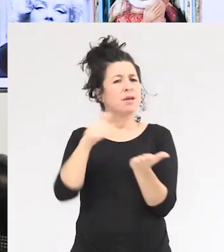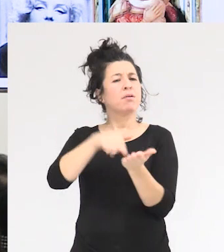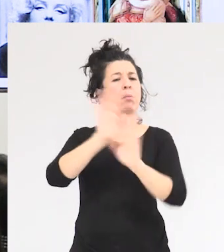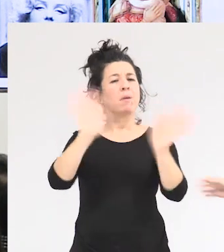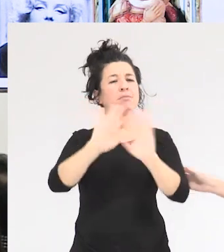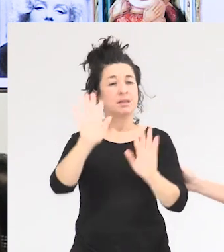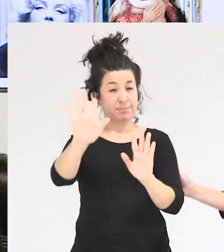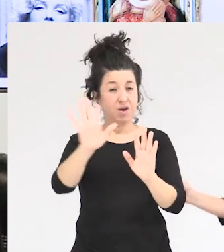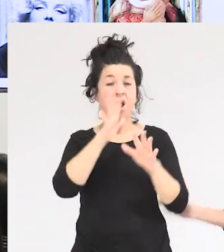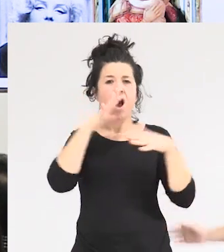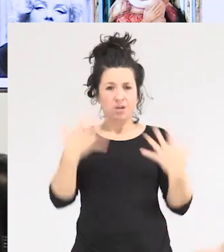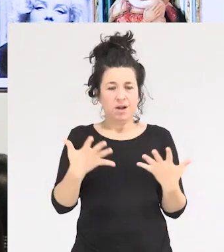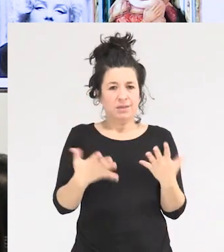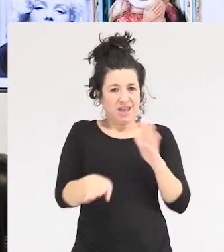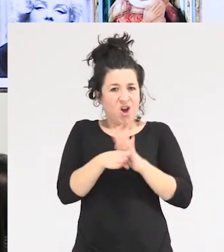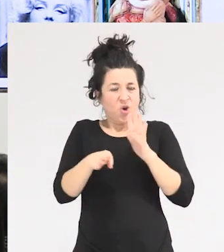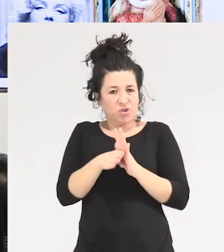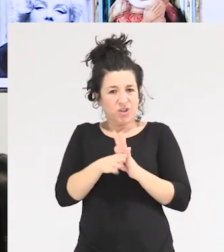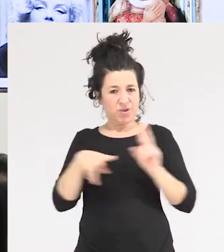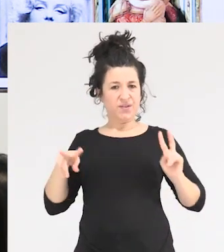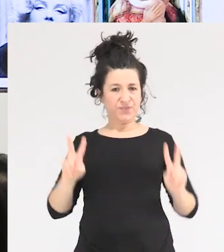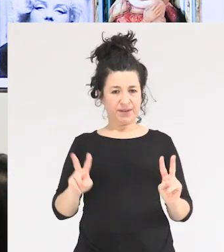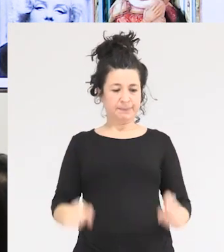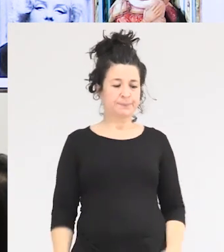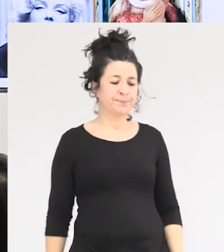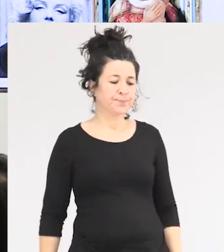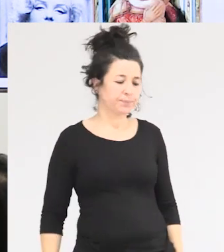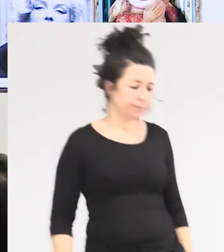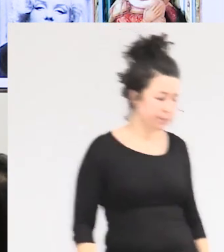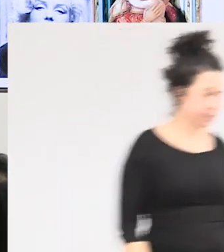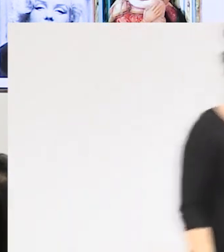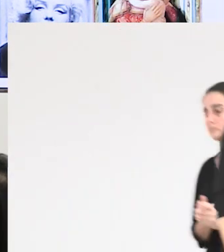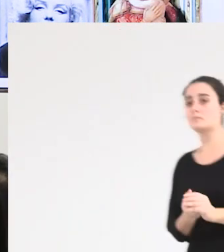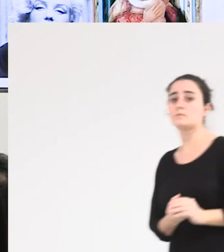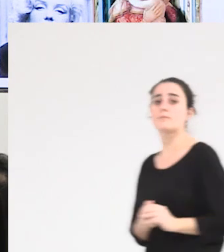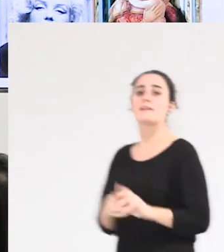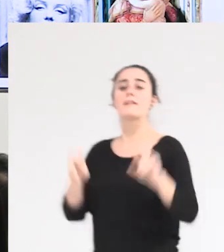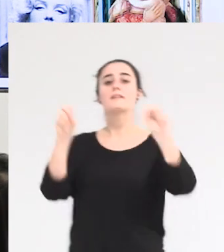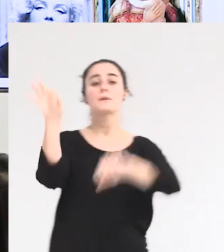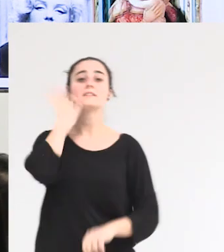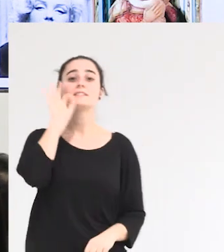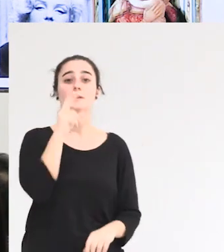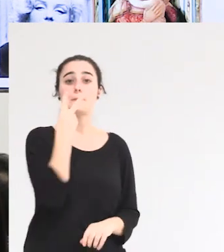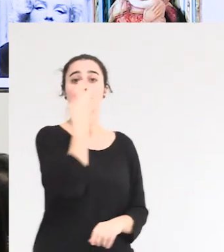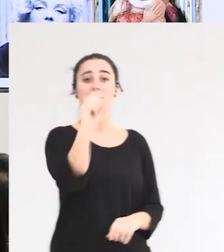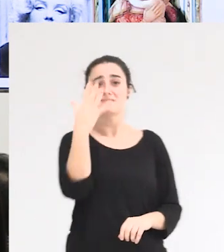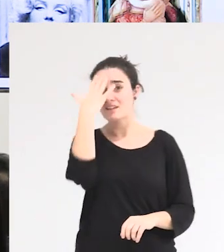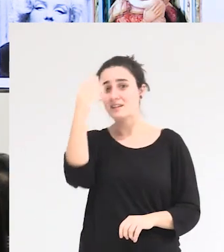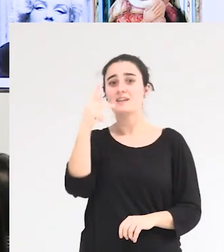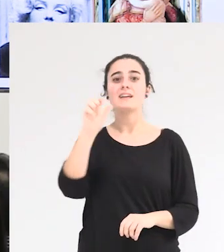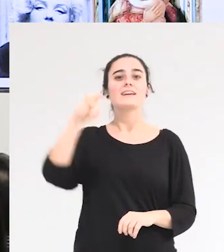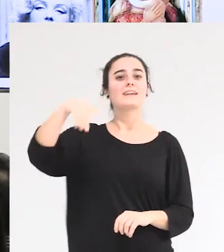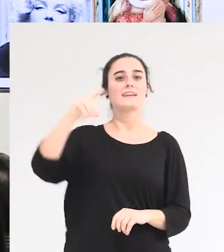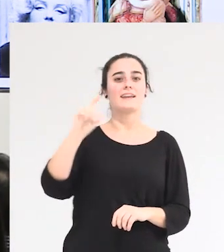kultura garaikidean ere, bueno, hau ez da oso kontu garaikidea, baina 20. mendeko kontu bat, ez? Kennedy gogoratzen baduzue,